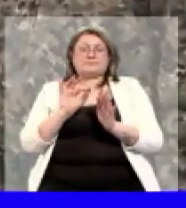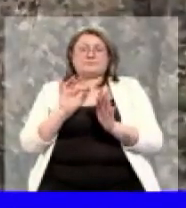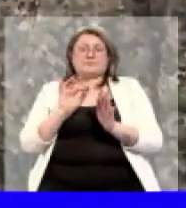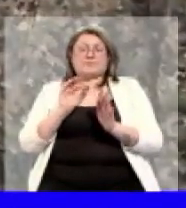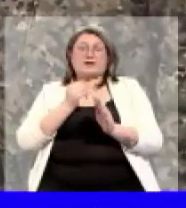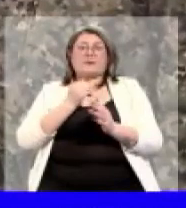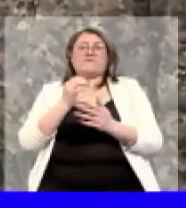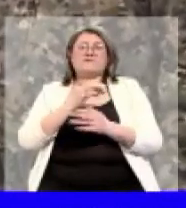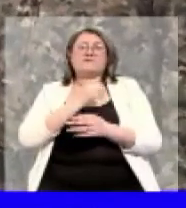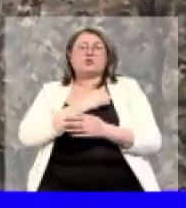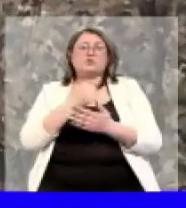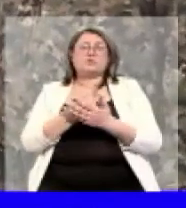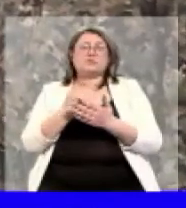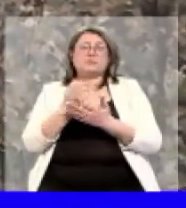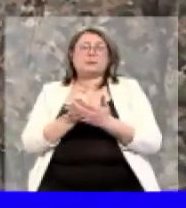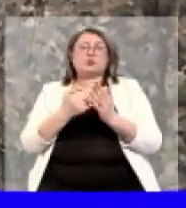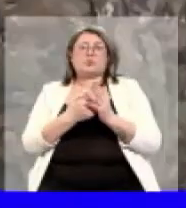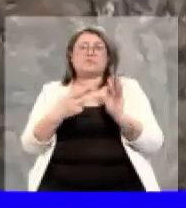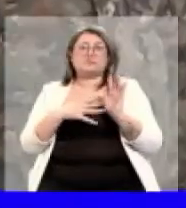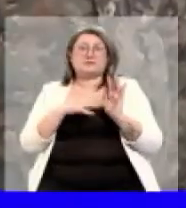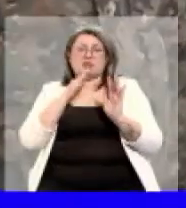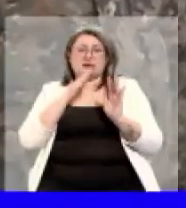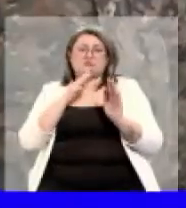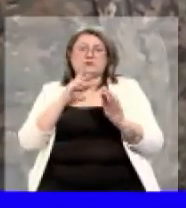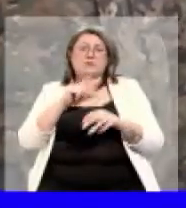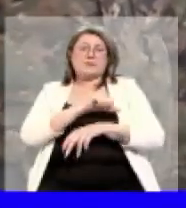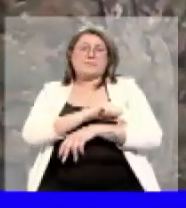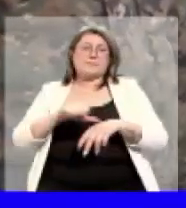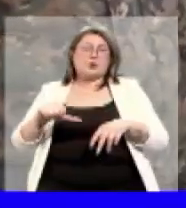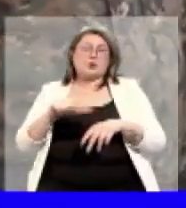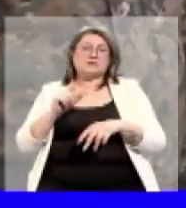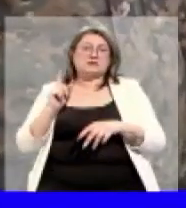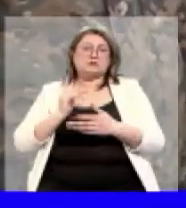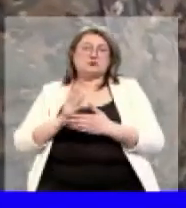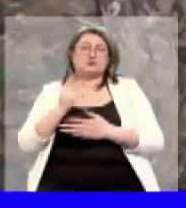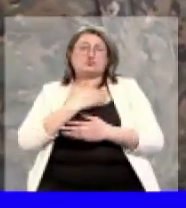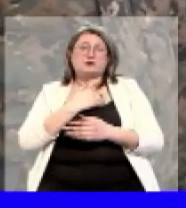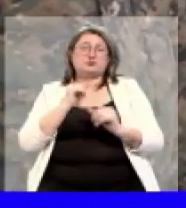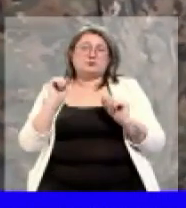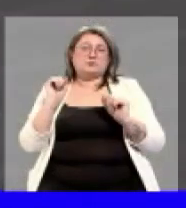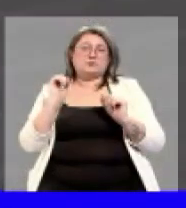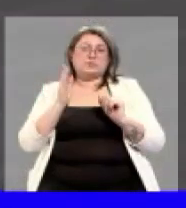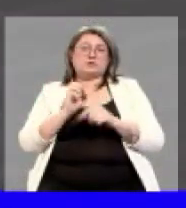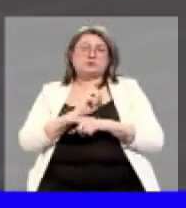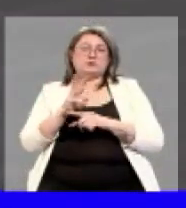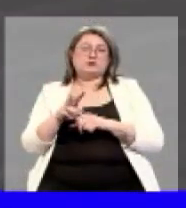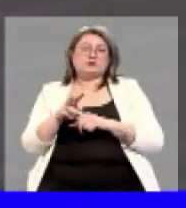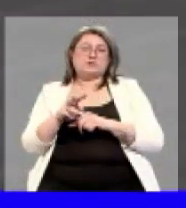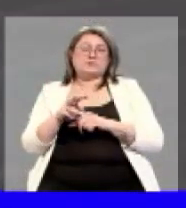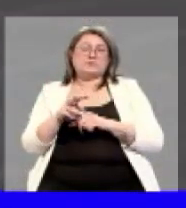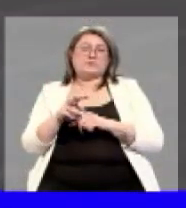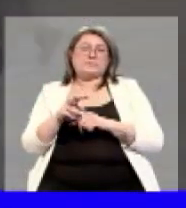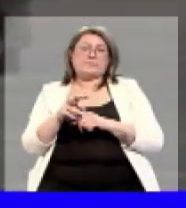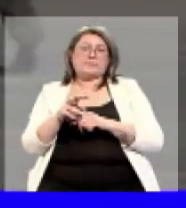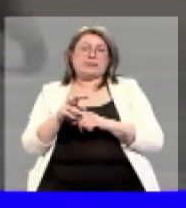іріктеу өтіп жатыр. Ниет білдірушілер 280 мыңнан жоғары жалақа, әрбір отбасы мүшесіне 45 мың теңге көлеміндегі қосымша